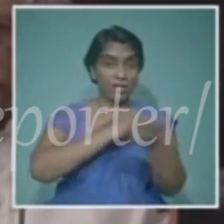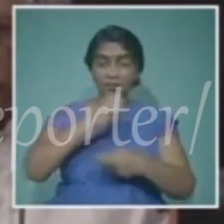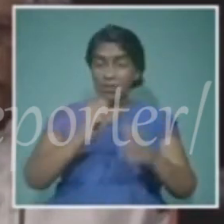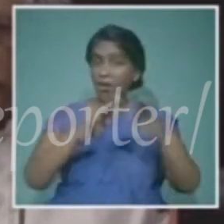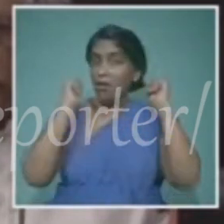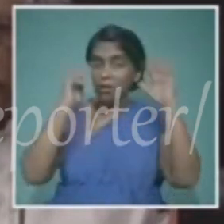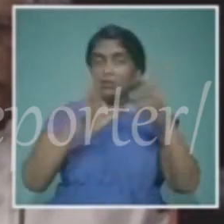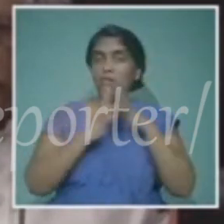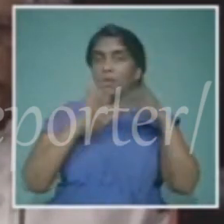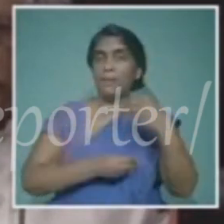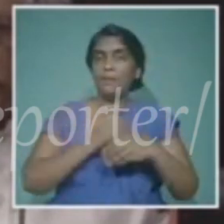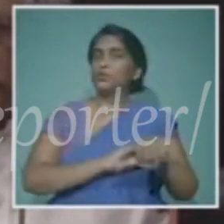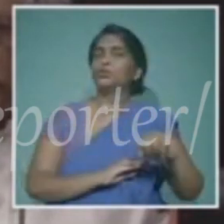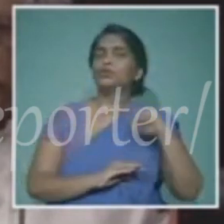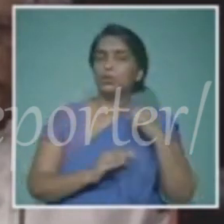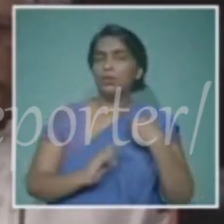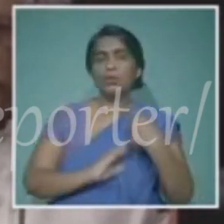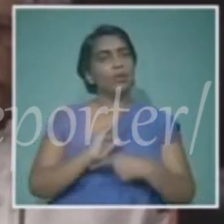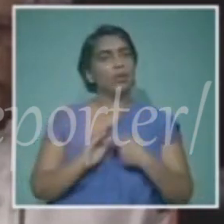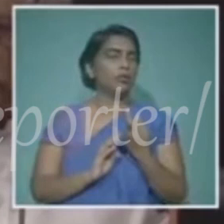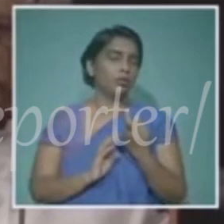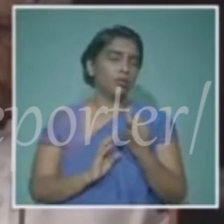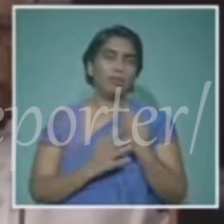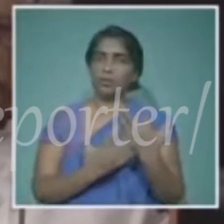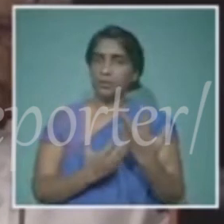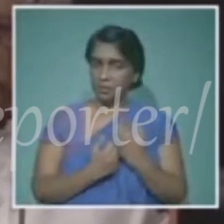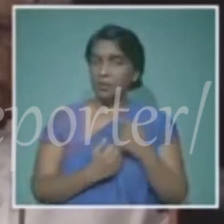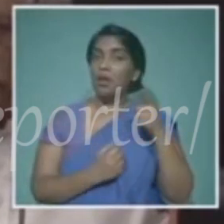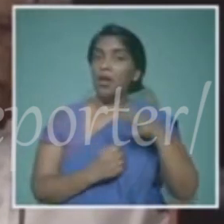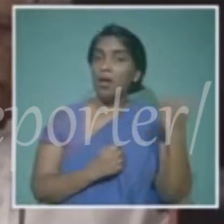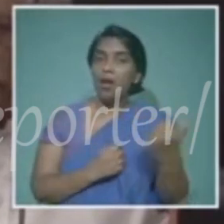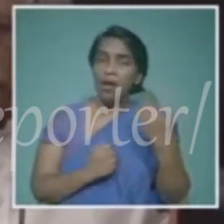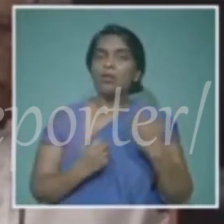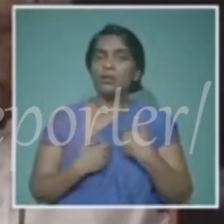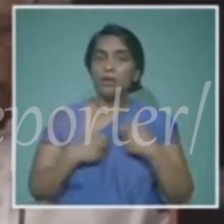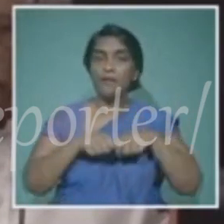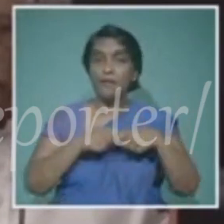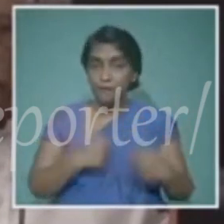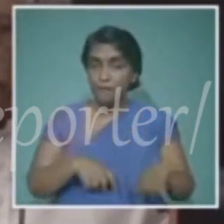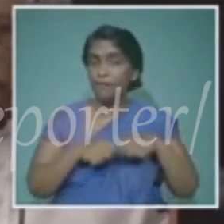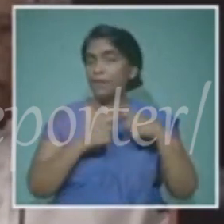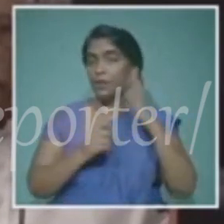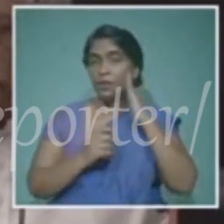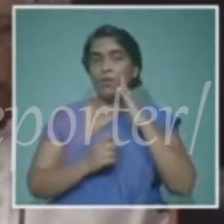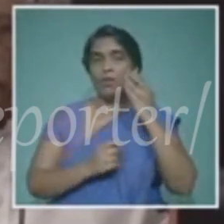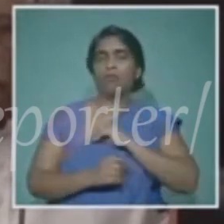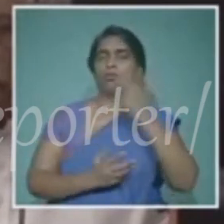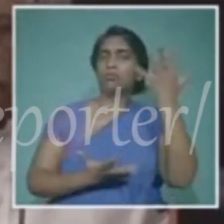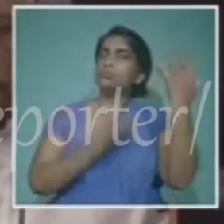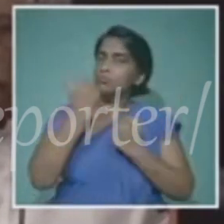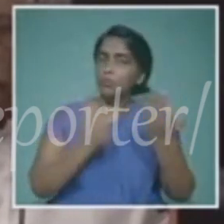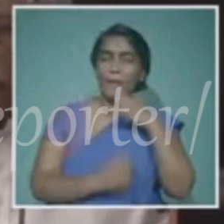විශාල නිෂ්පාදන ශක්තියක් අපේ රටේ ආර්ථිකයට ලැබෙනවා. අලුතෙන් අපිට වියදම් ලබා විදේශ ආදායම ලබා ගන්න